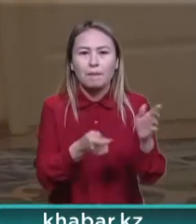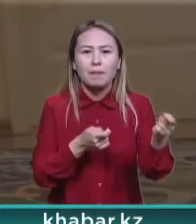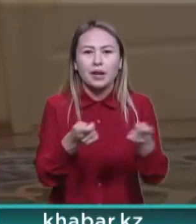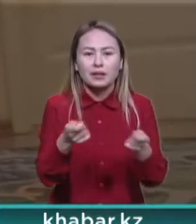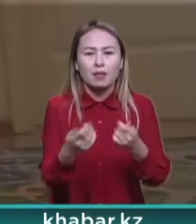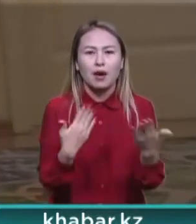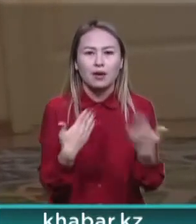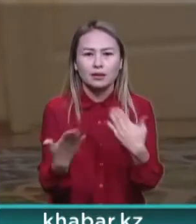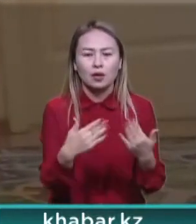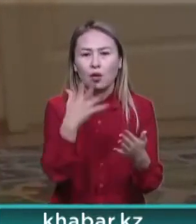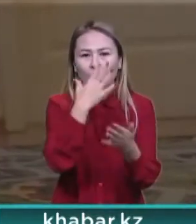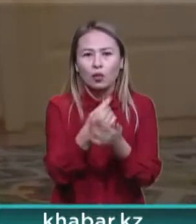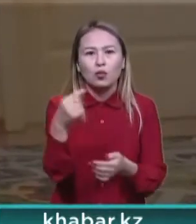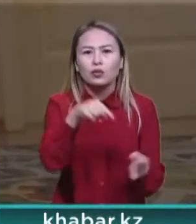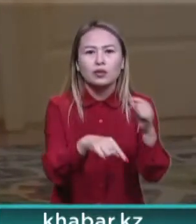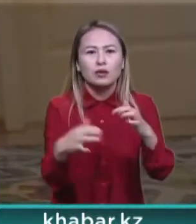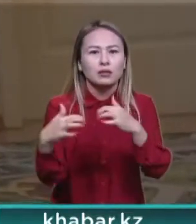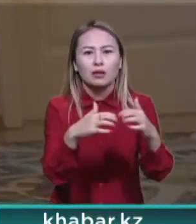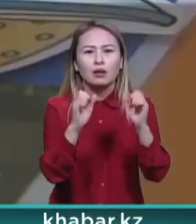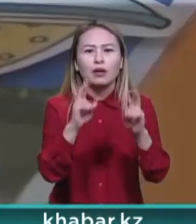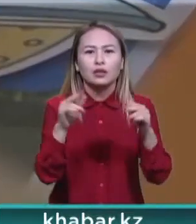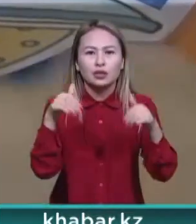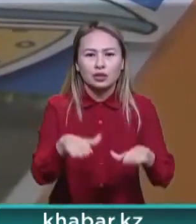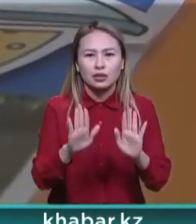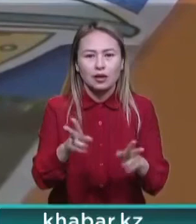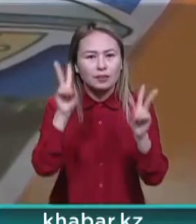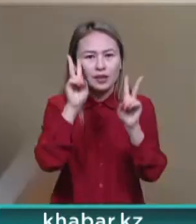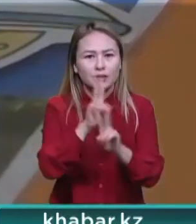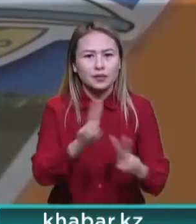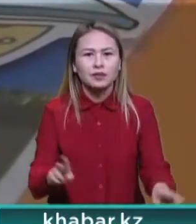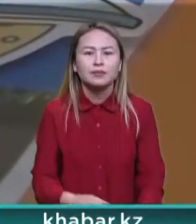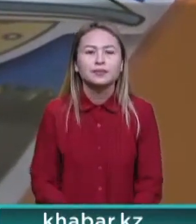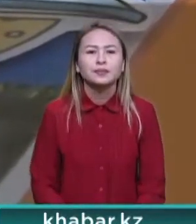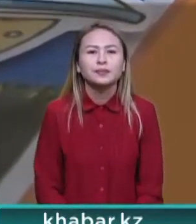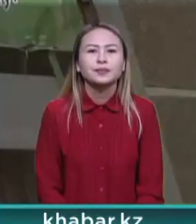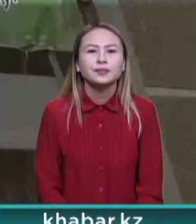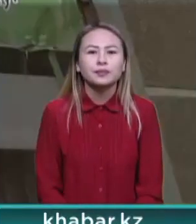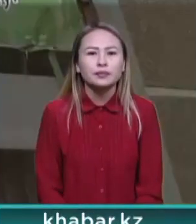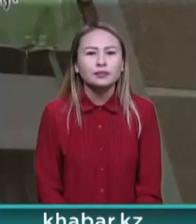басқарманың арасында өзара тартыс қалай шешілері әзірше белгісіз. Олжас Керейхан, Дмитрий Пыхтин, Өскемен.